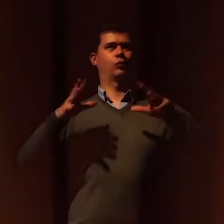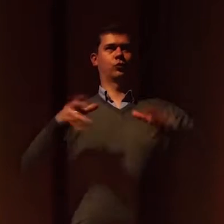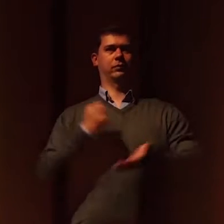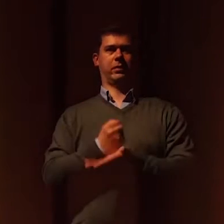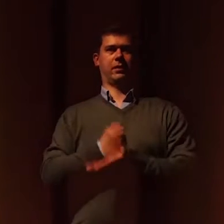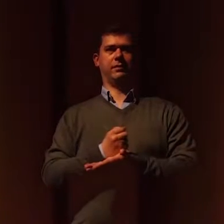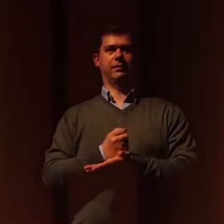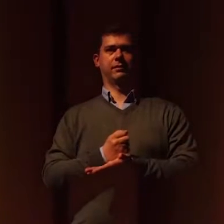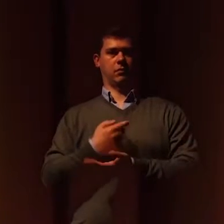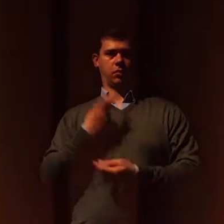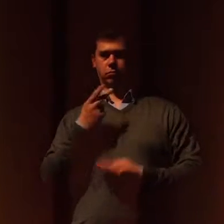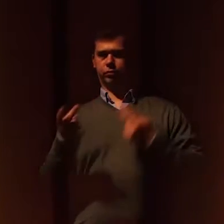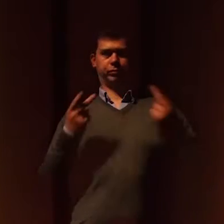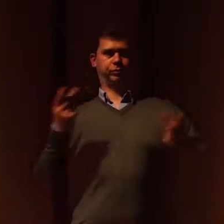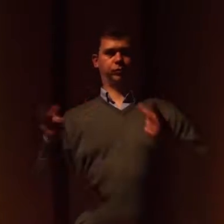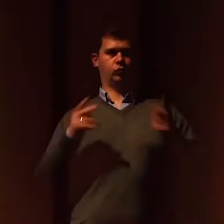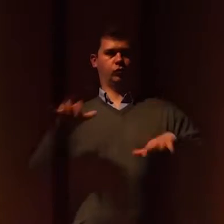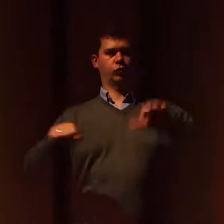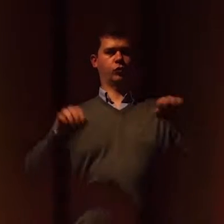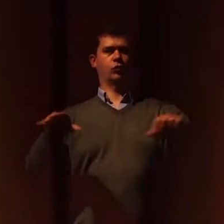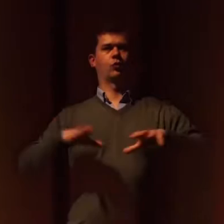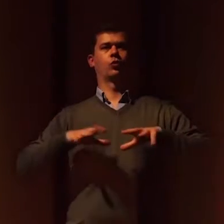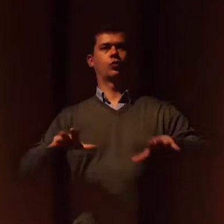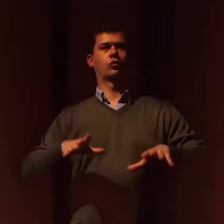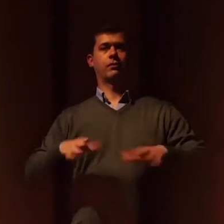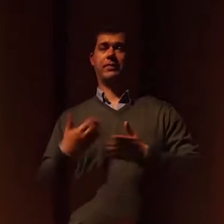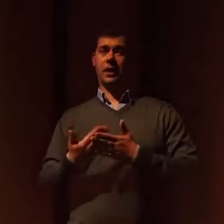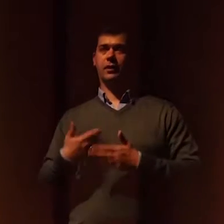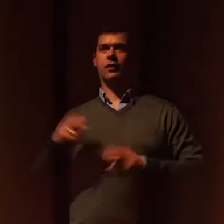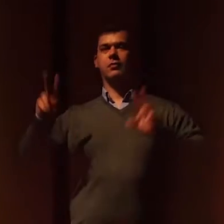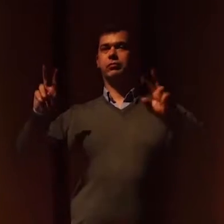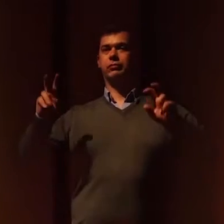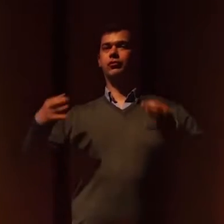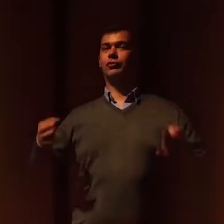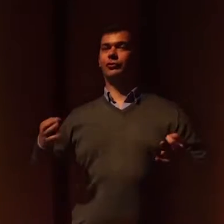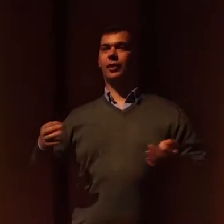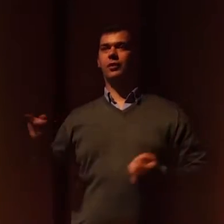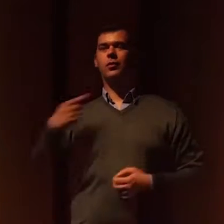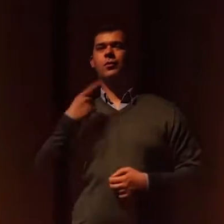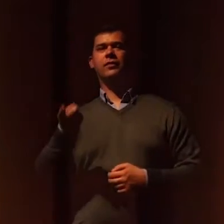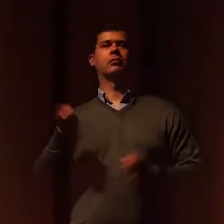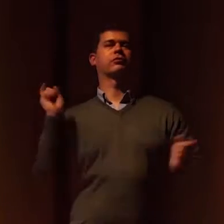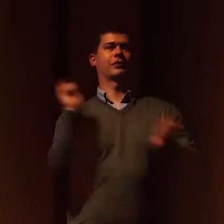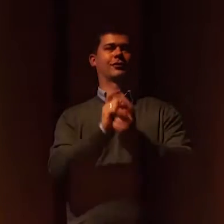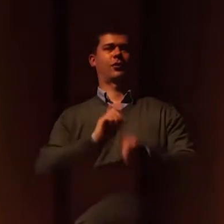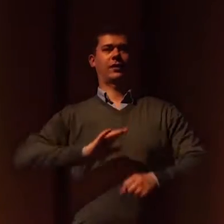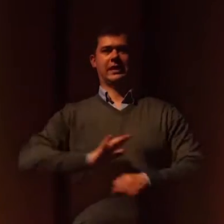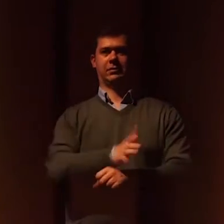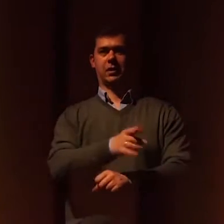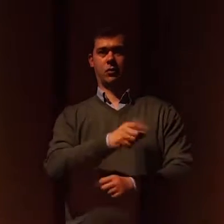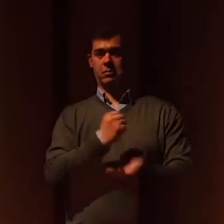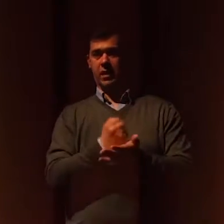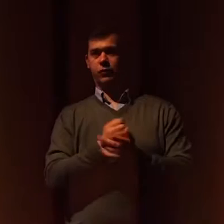się natknęłam mięzy innymi dlatego zatytułował antydyskryminacja prawo czy